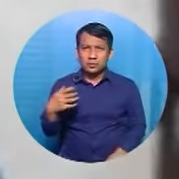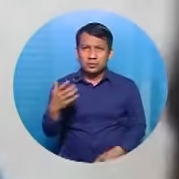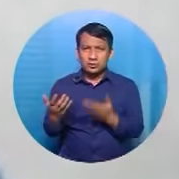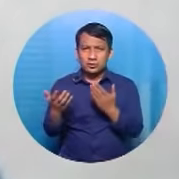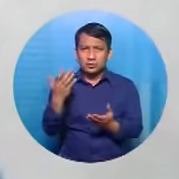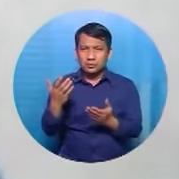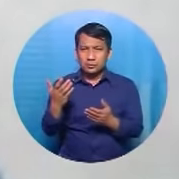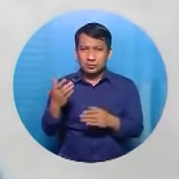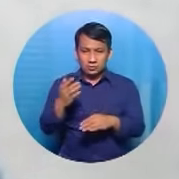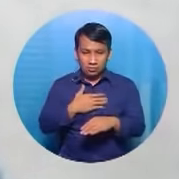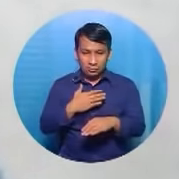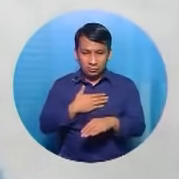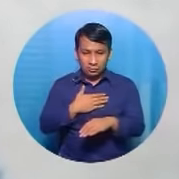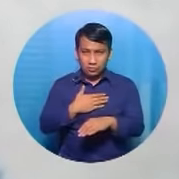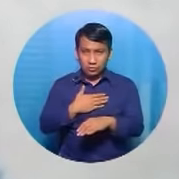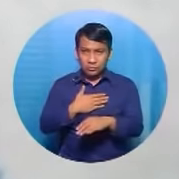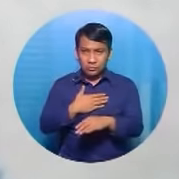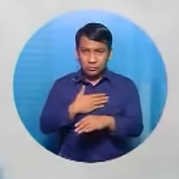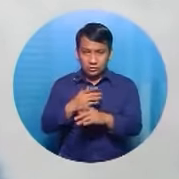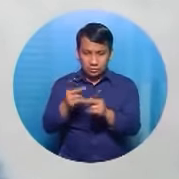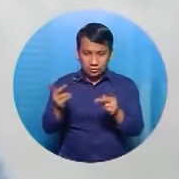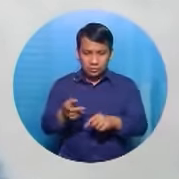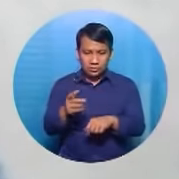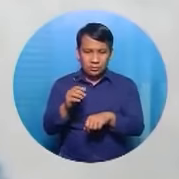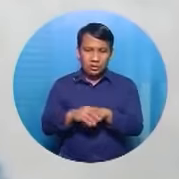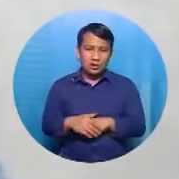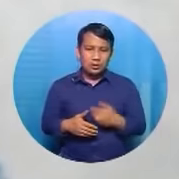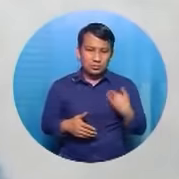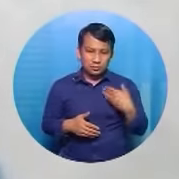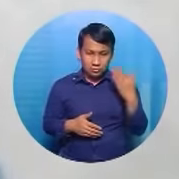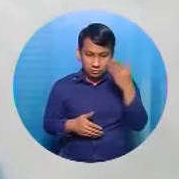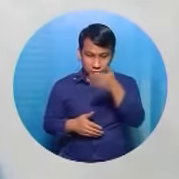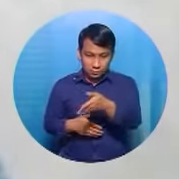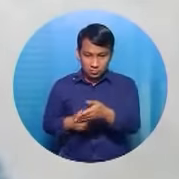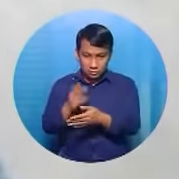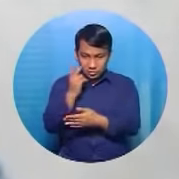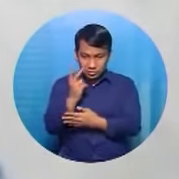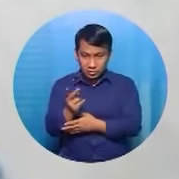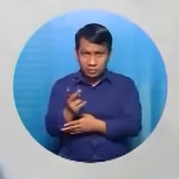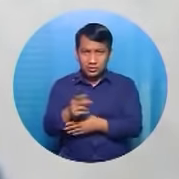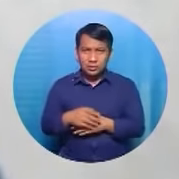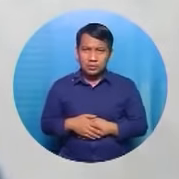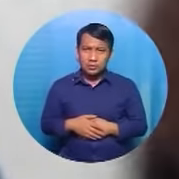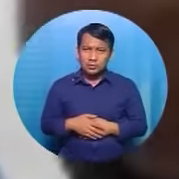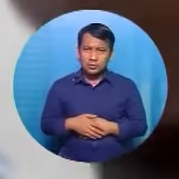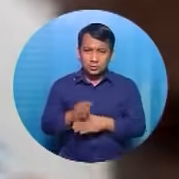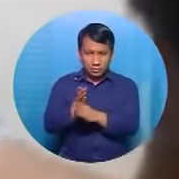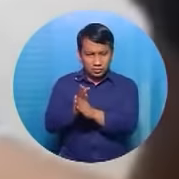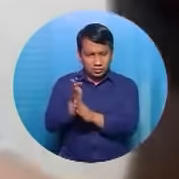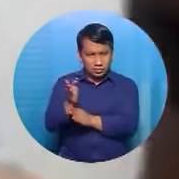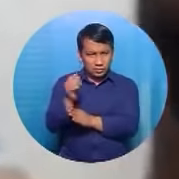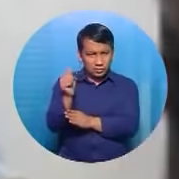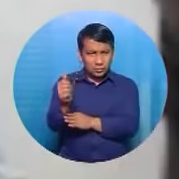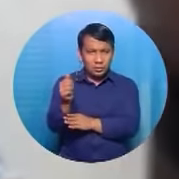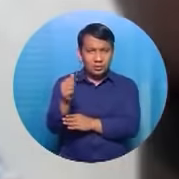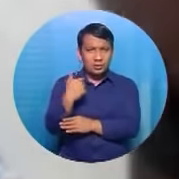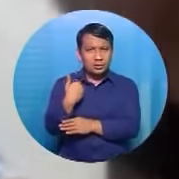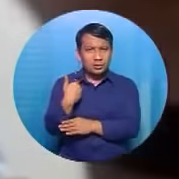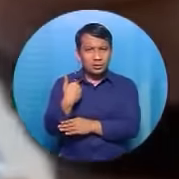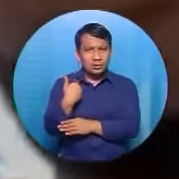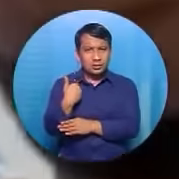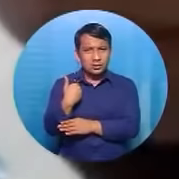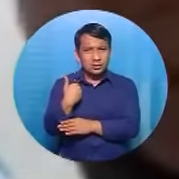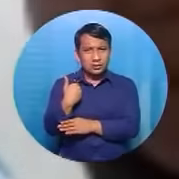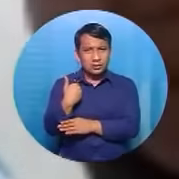saan nakadistino yung asawa ko. Okay. Pagdating ko po doon, hindi po ako dumiretso pumasok doon sa yung